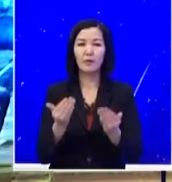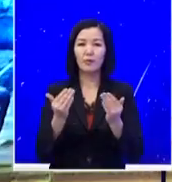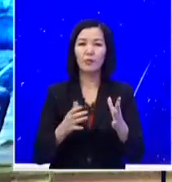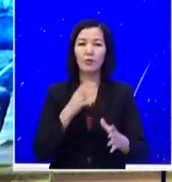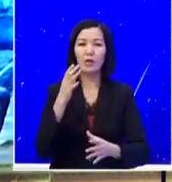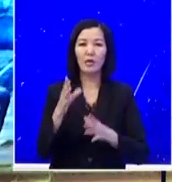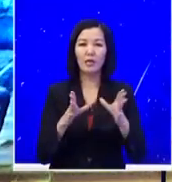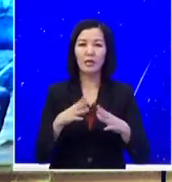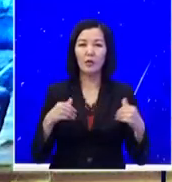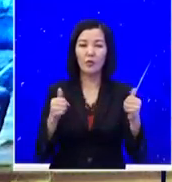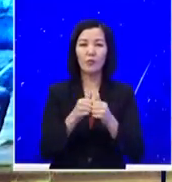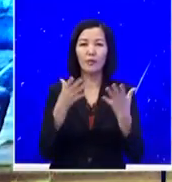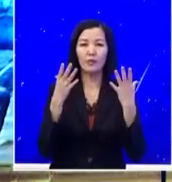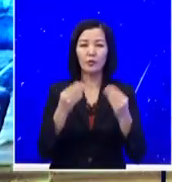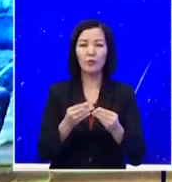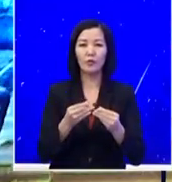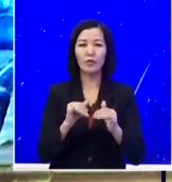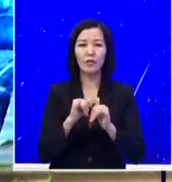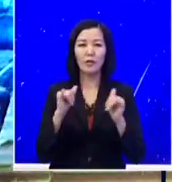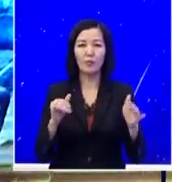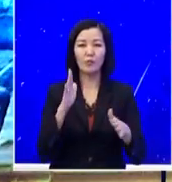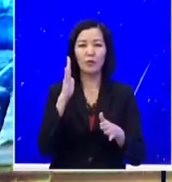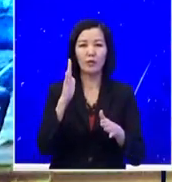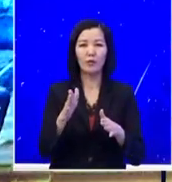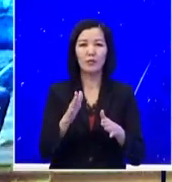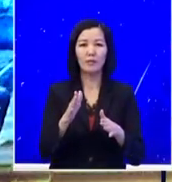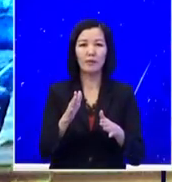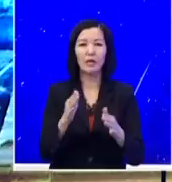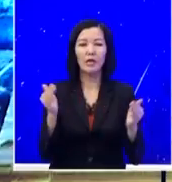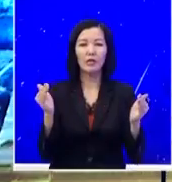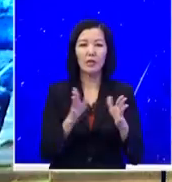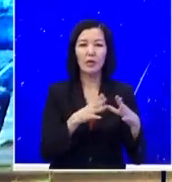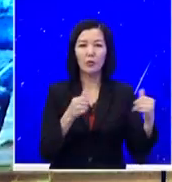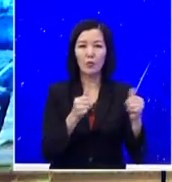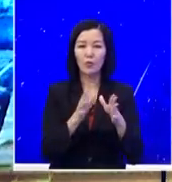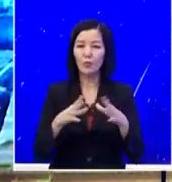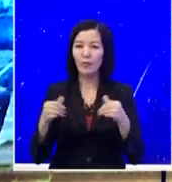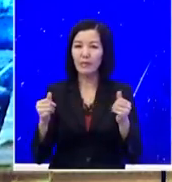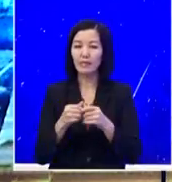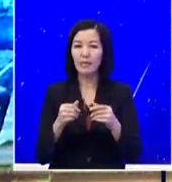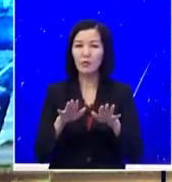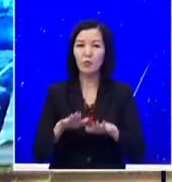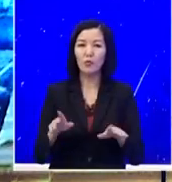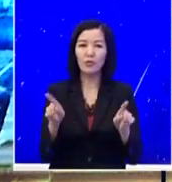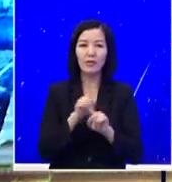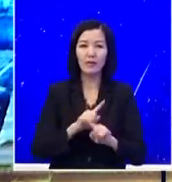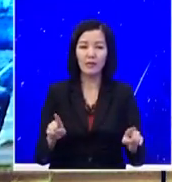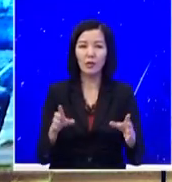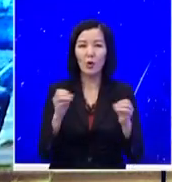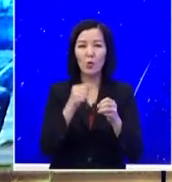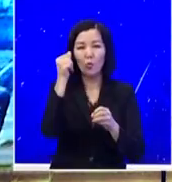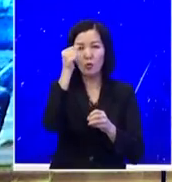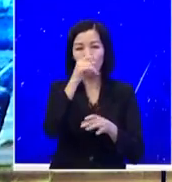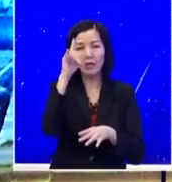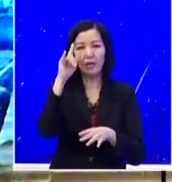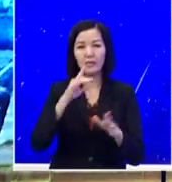Бүгін халықаралық отбасы күні. Елдің дамуы мен келешегінің өлшемінде осы бір шағын ұшақтың алар орны айрықша. Соңғы 10